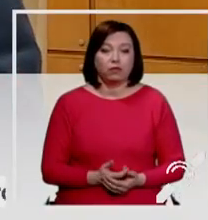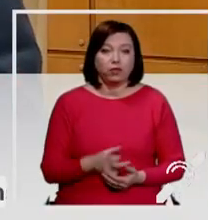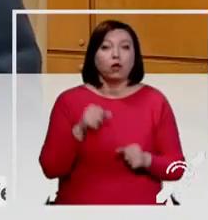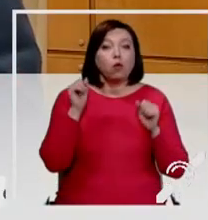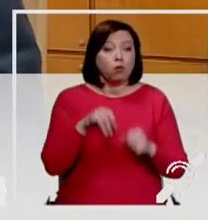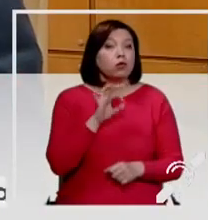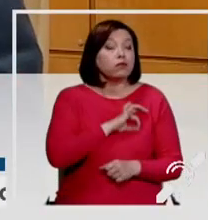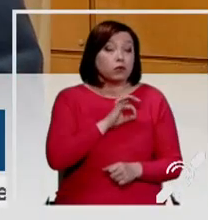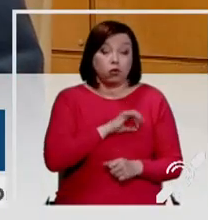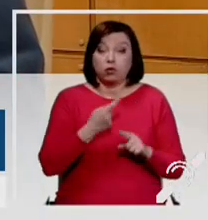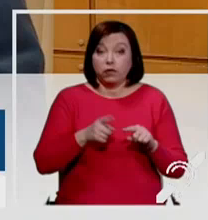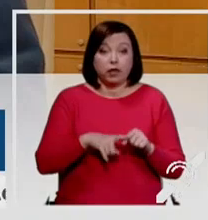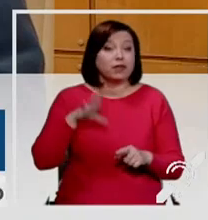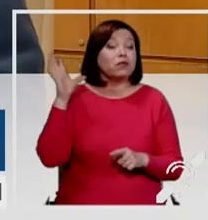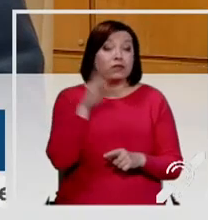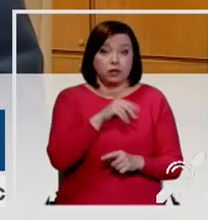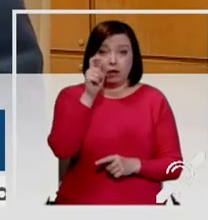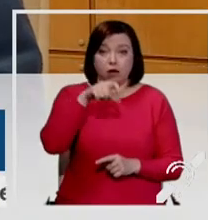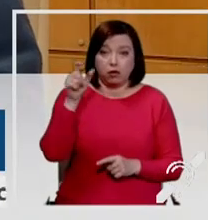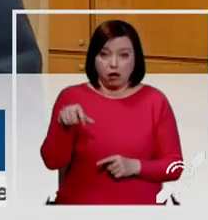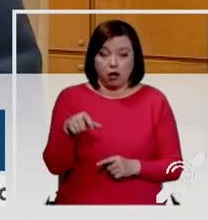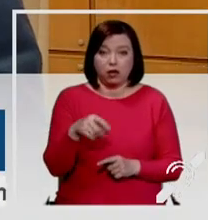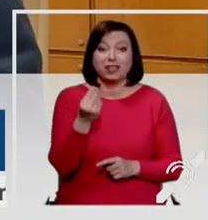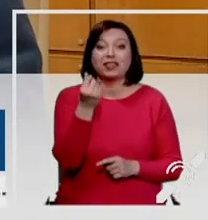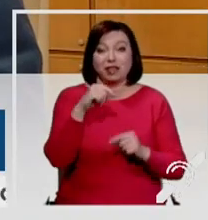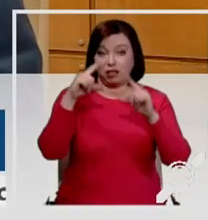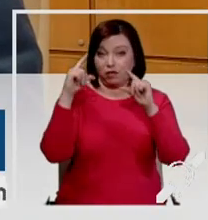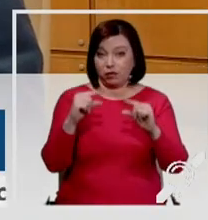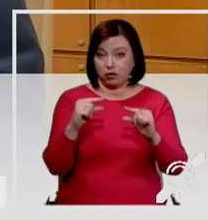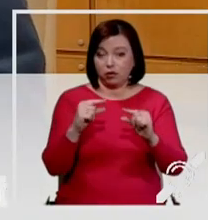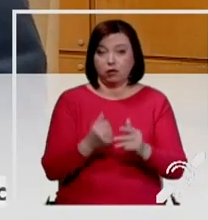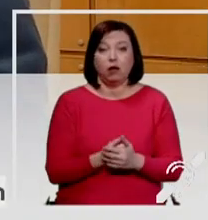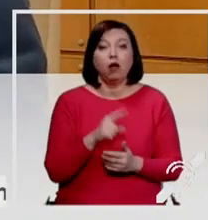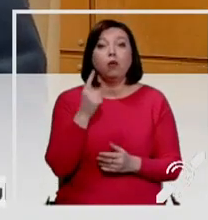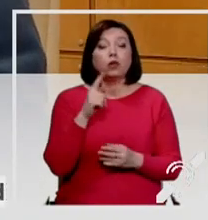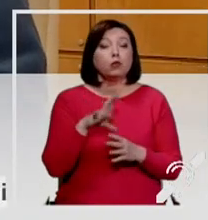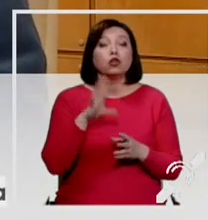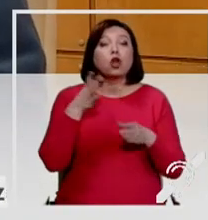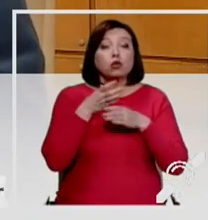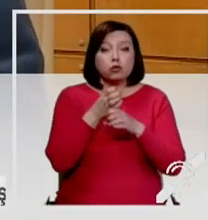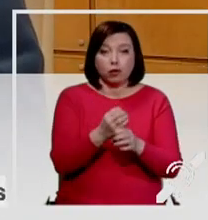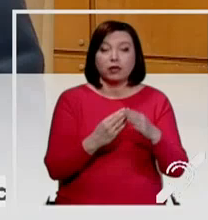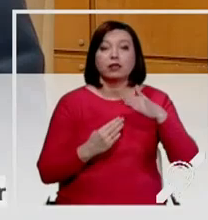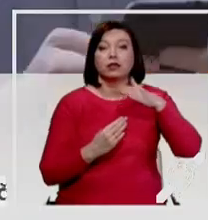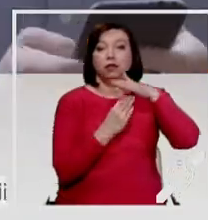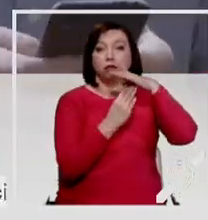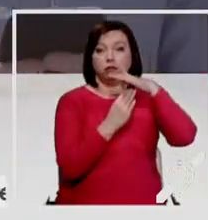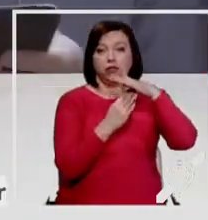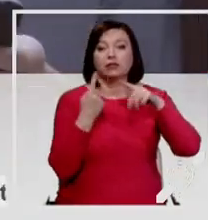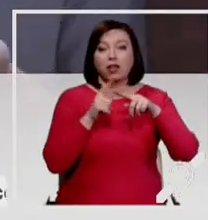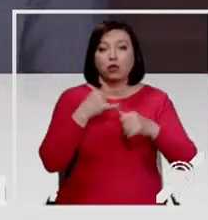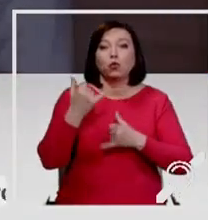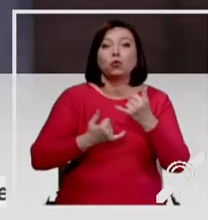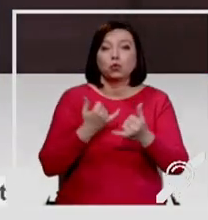Pot beneficia toți cetățenii de tarife reduse, întrucât s-au redus plafoanele la aceste